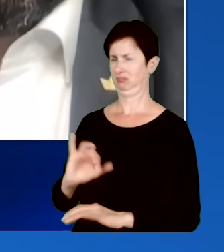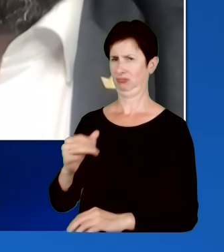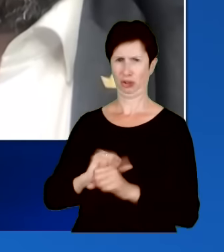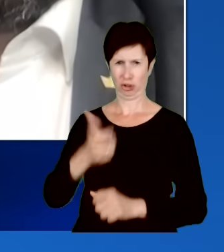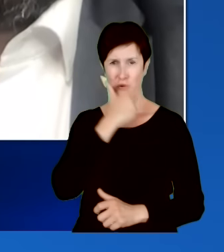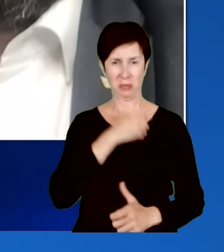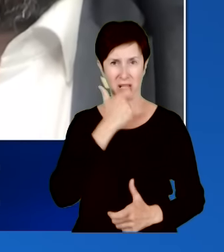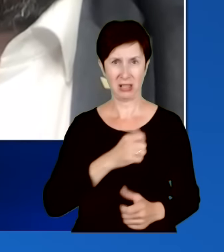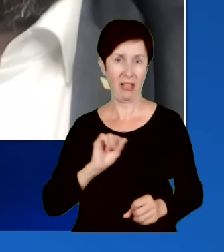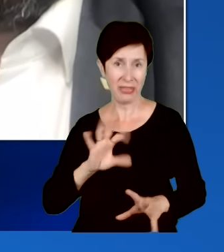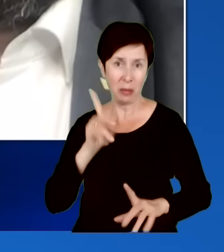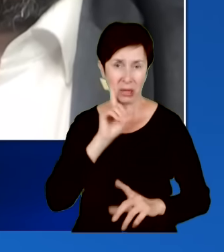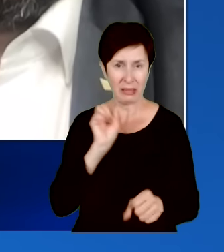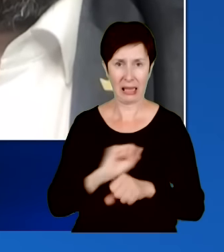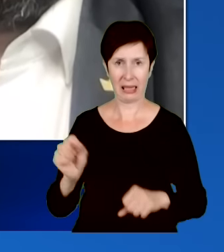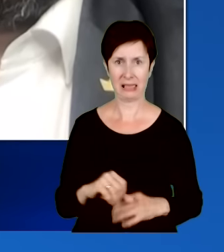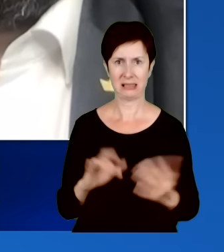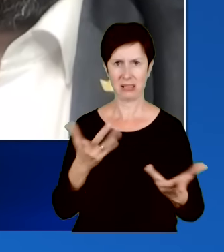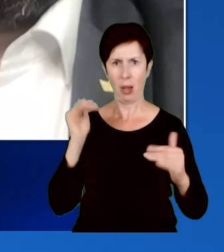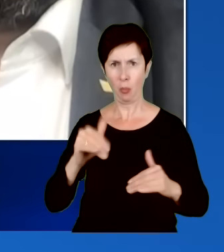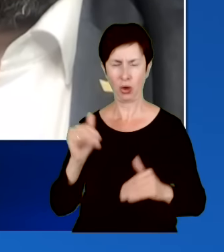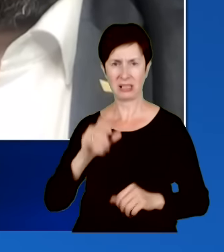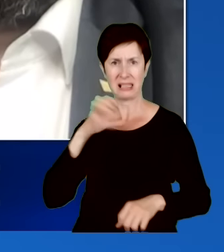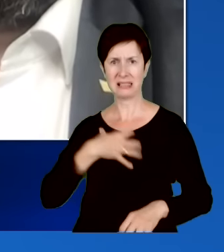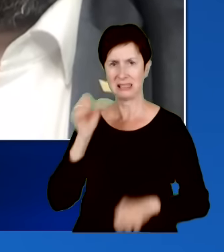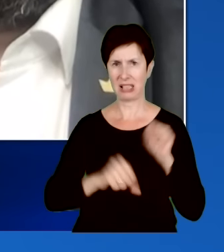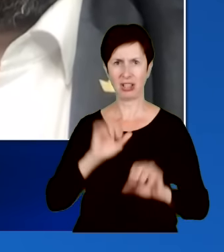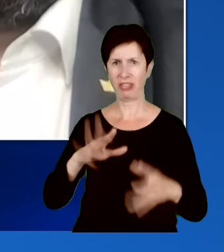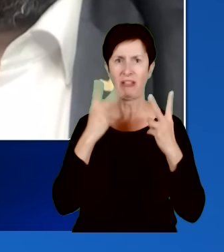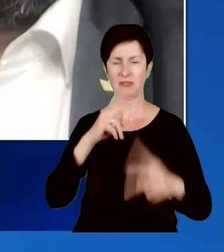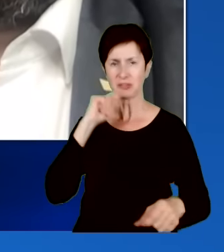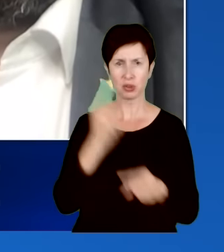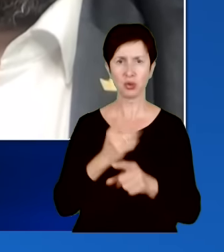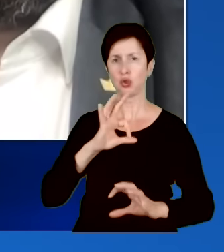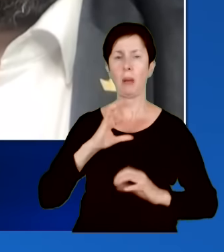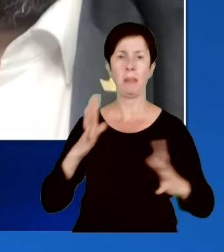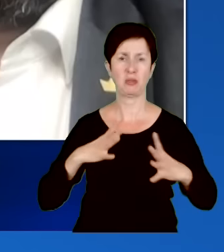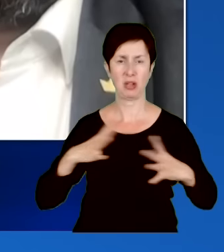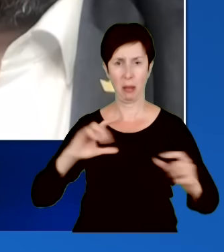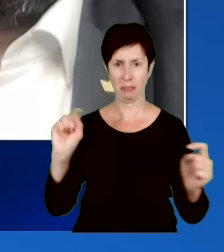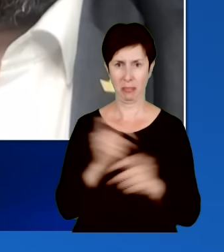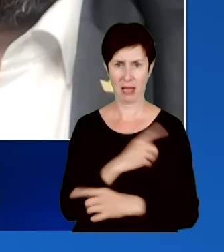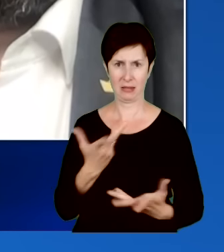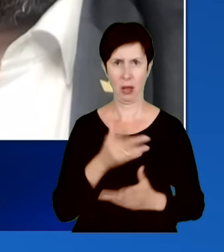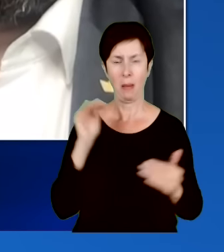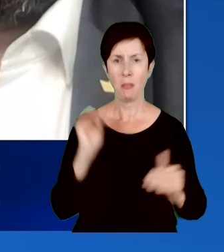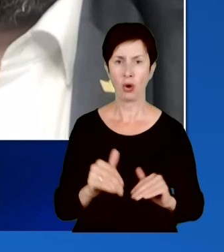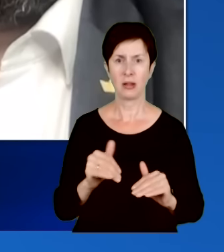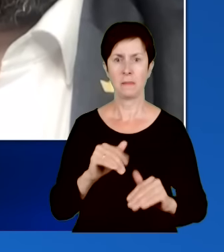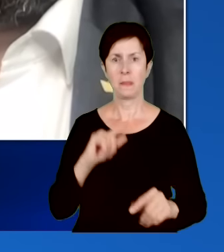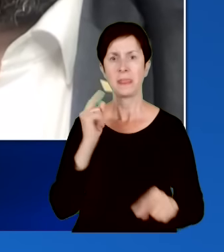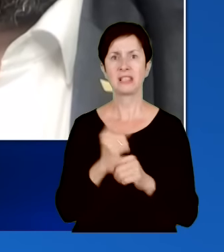okazuje się że może podejmować najważniejsze decyzje dotyczące bezpieczeństwa państwa bo może cofać decyzje